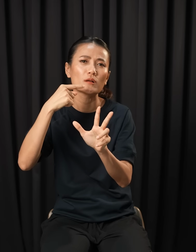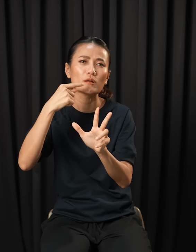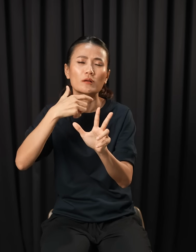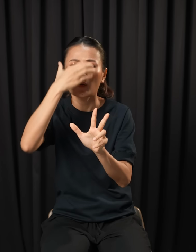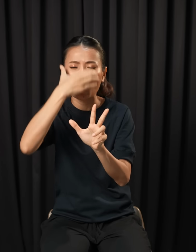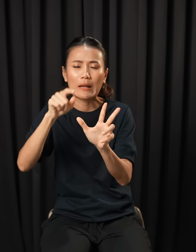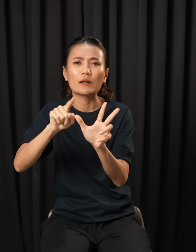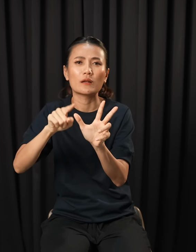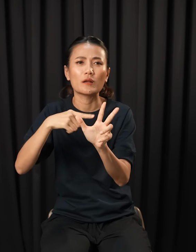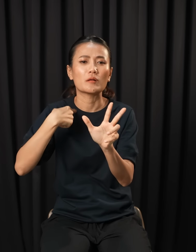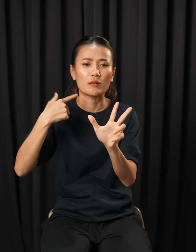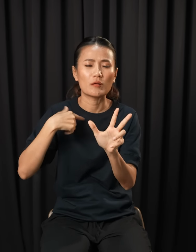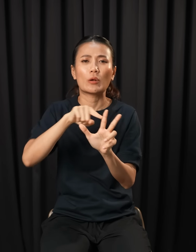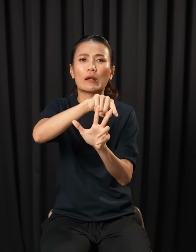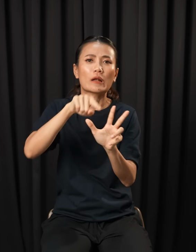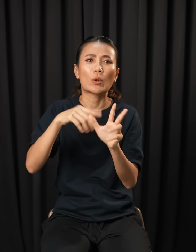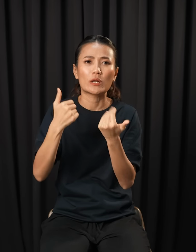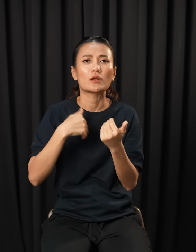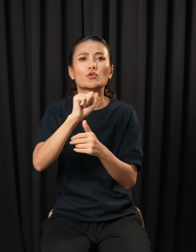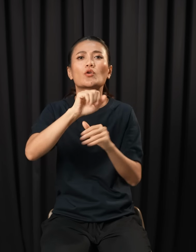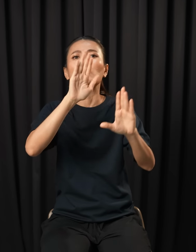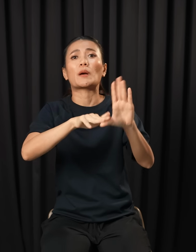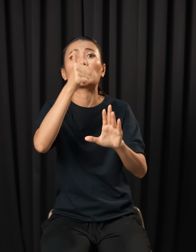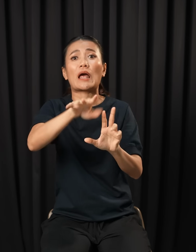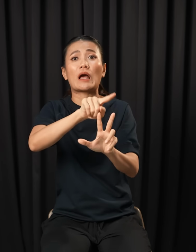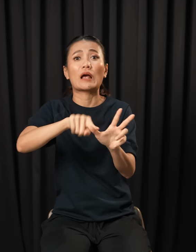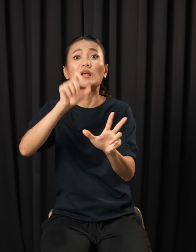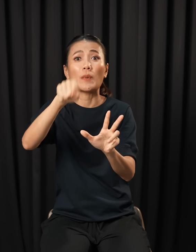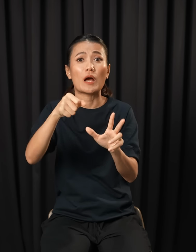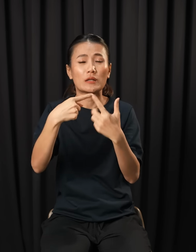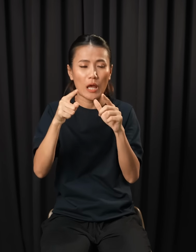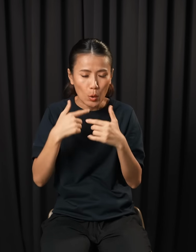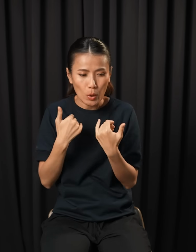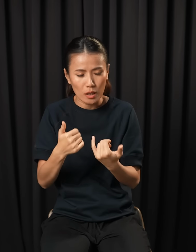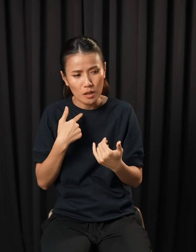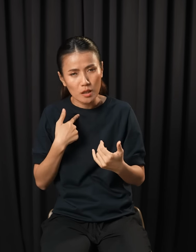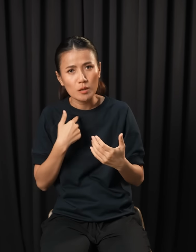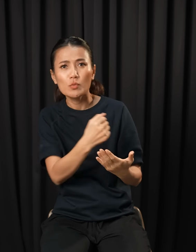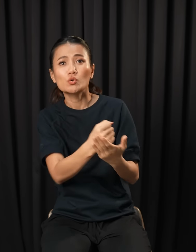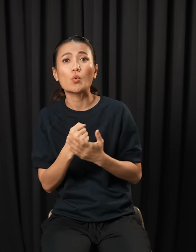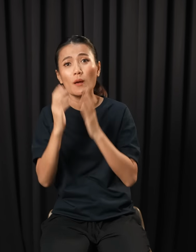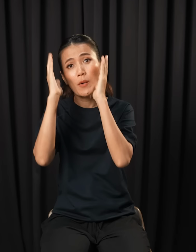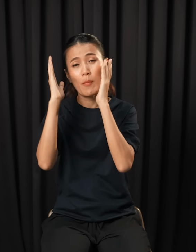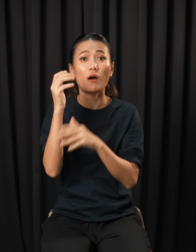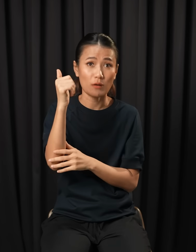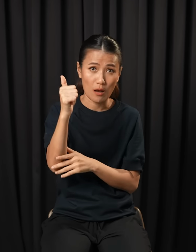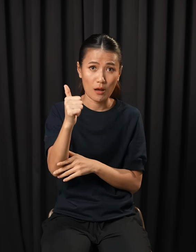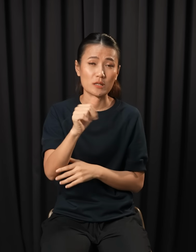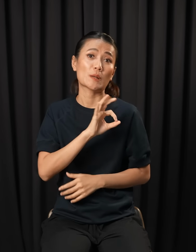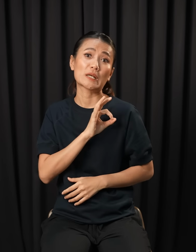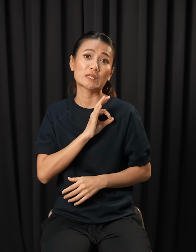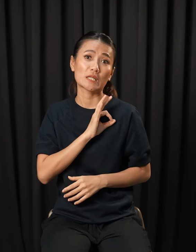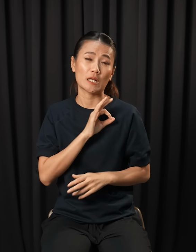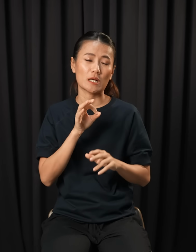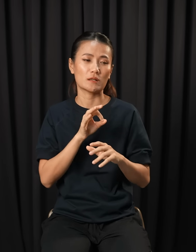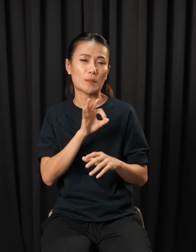าไม่สามารถจะมาดำรงตำแหน่งทางการเมืองได ้ สมัครส.ส.ไม่ได้ ใช่แล้วก ็แต่ว่ายังทำงานบางอย่างได้ เป็นผู้ช่วยหาเสียงได ้เป็นส